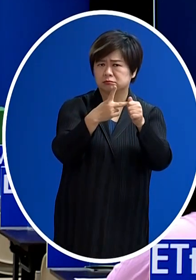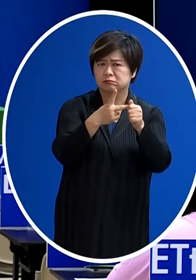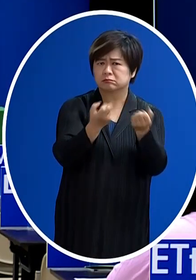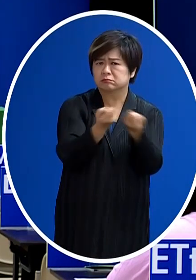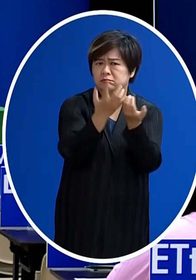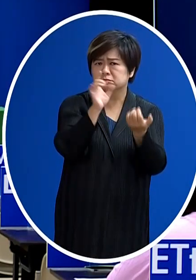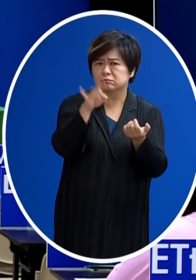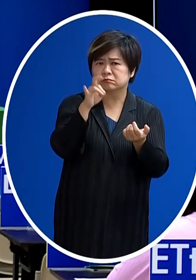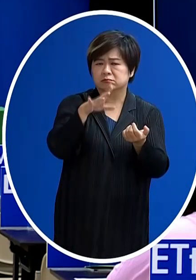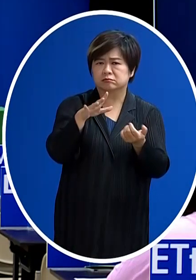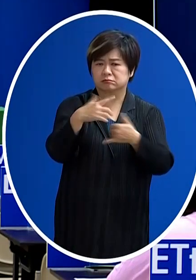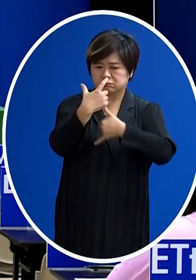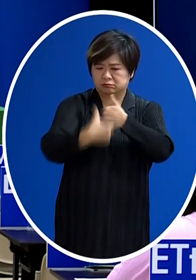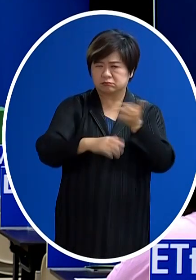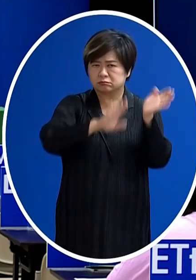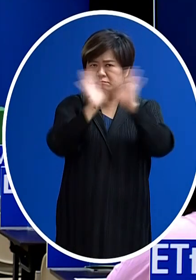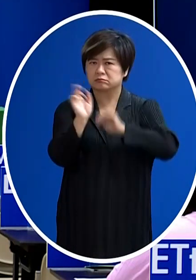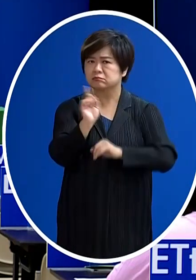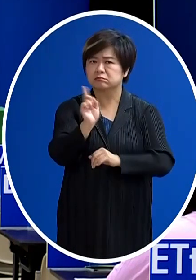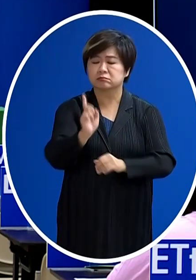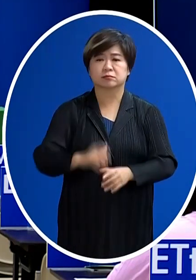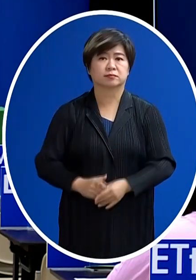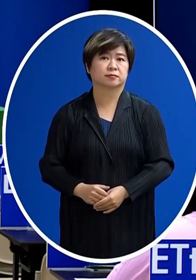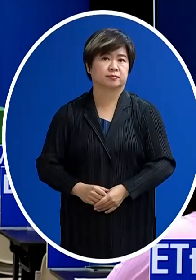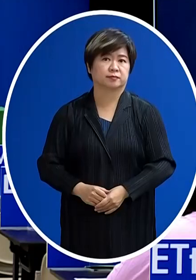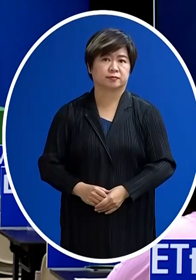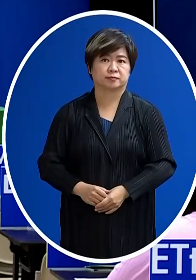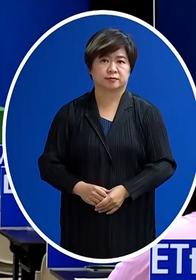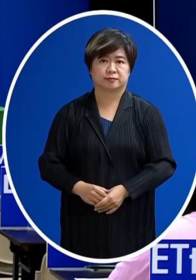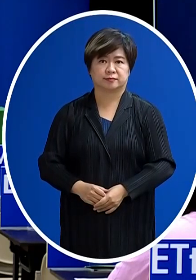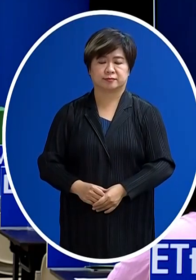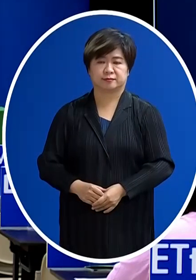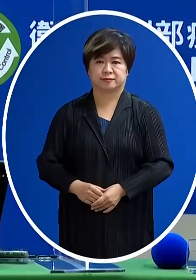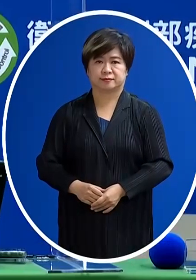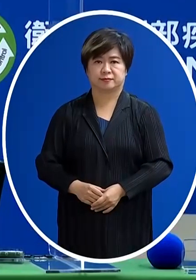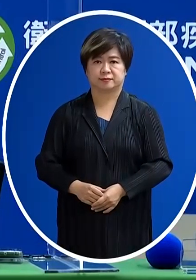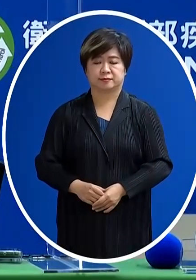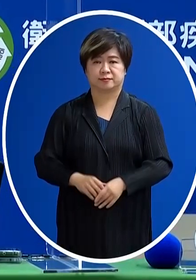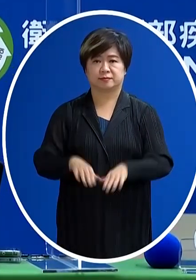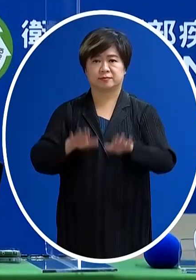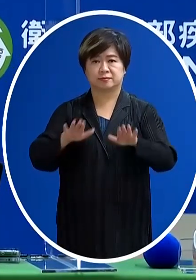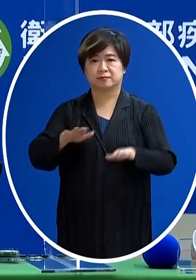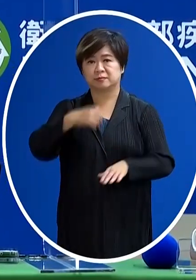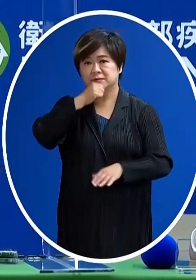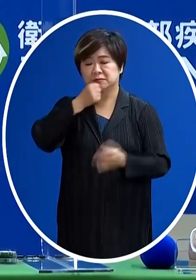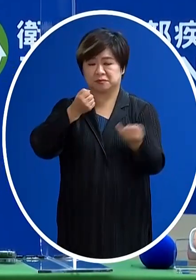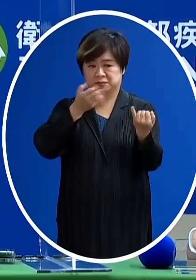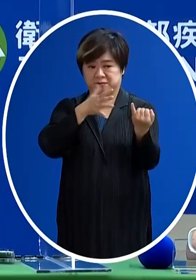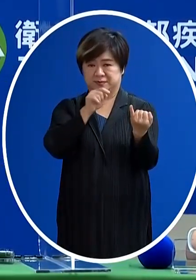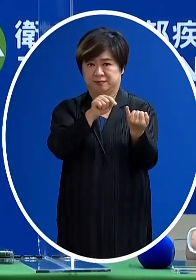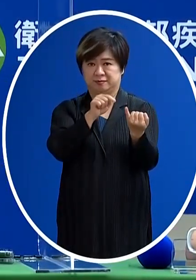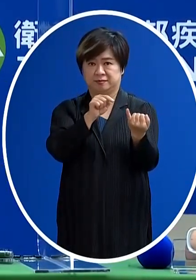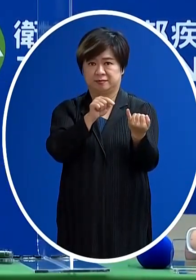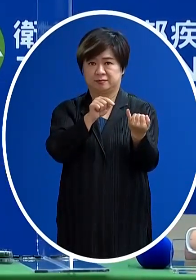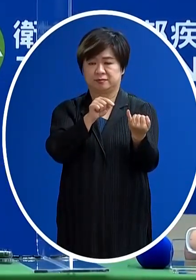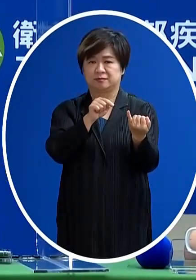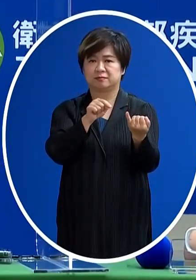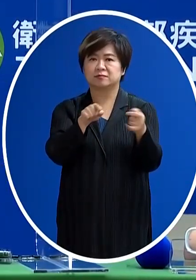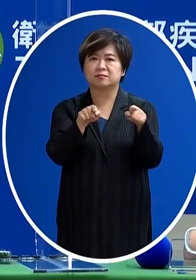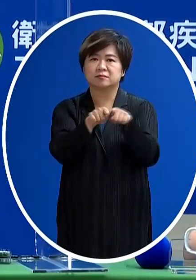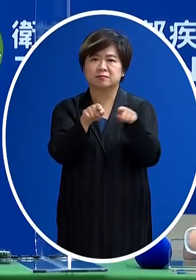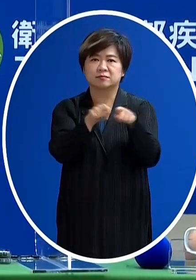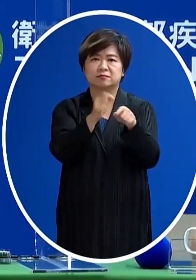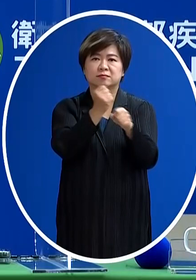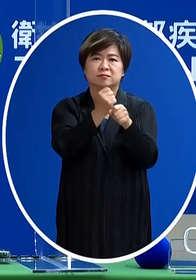状况？那症状是如何？谢谢。 啊，这一位今天的这个本土案例，她是一个一般的